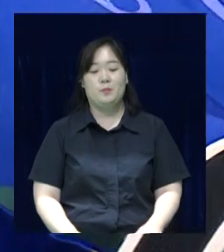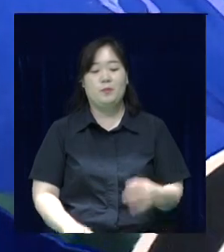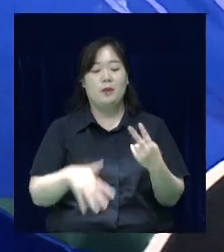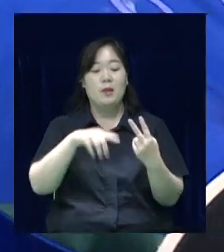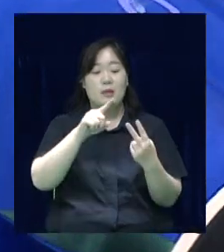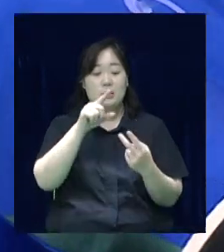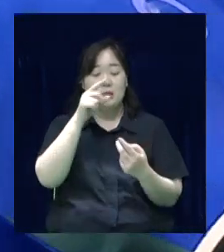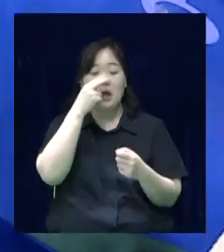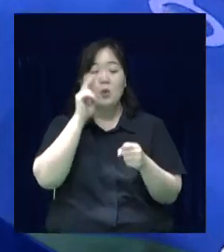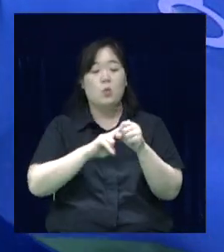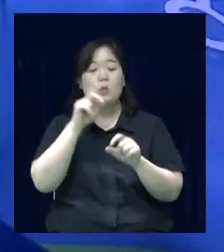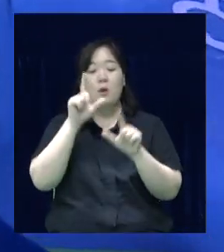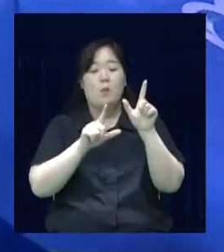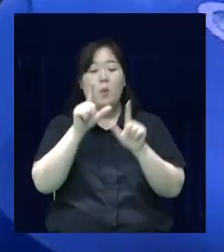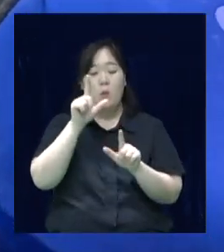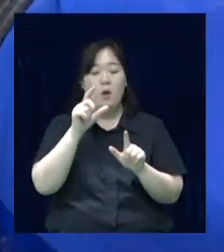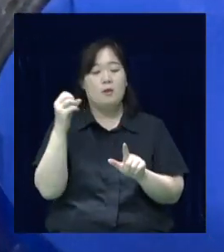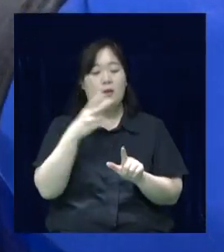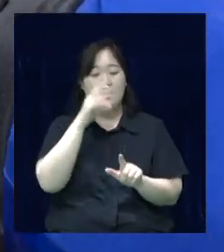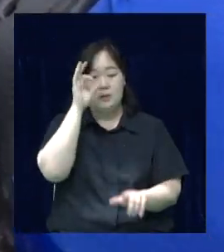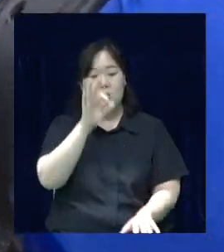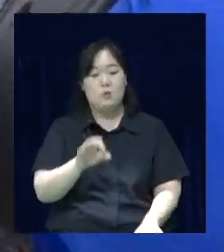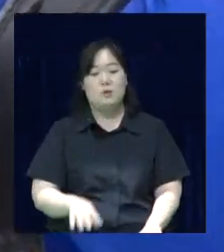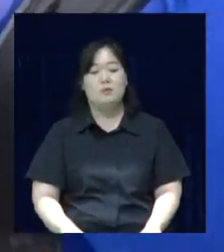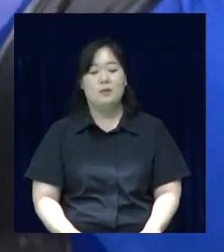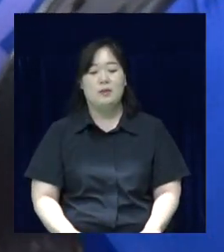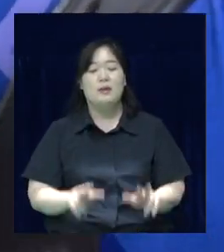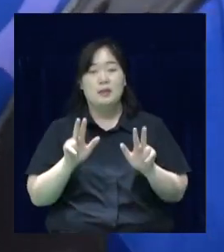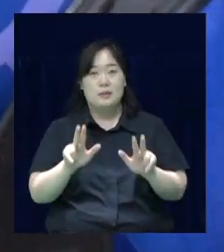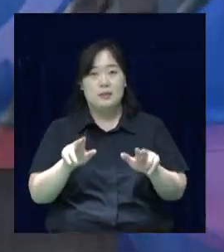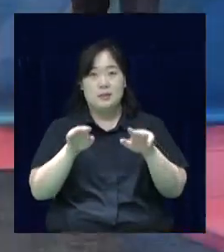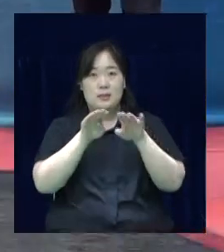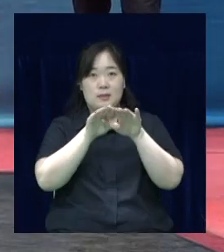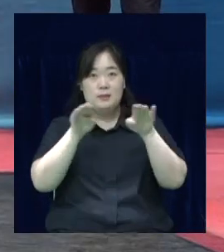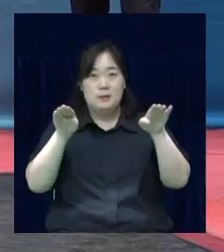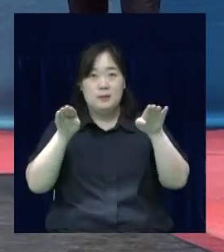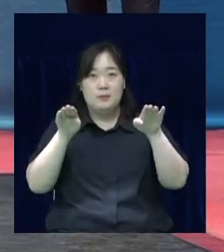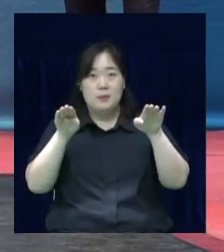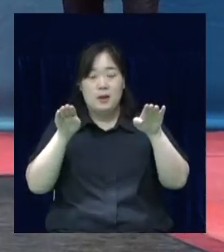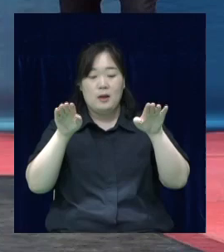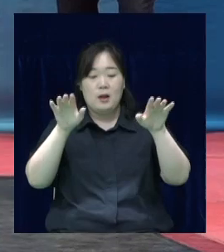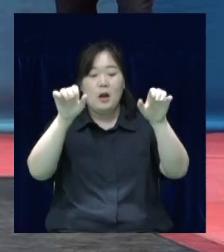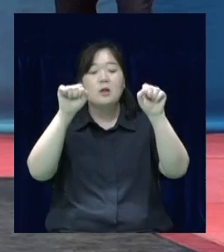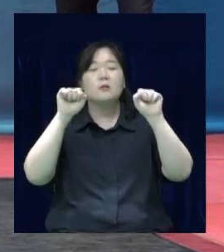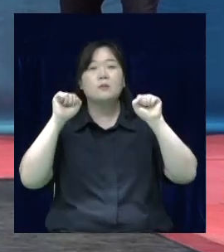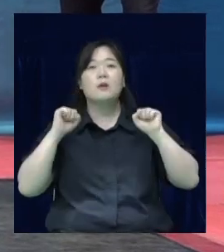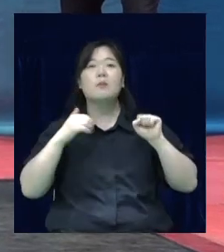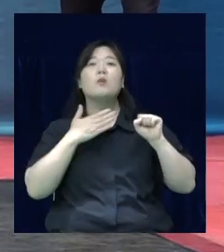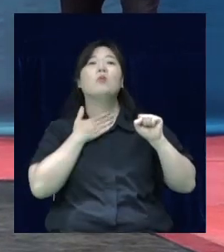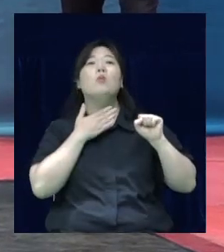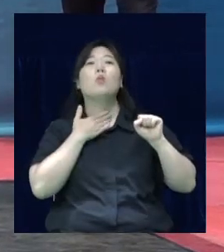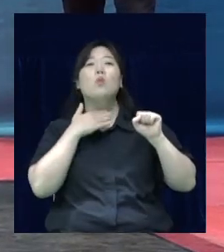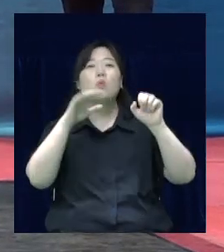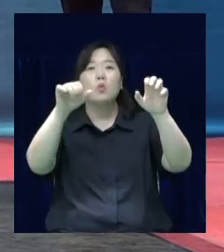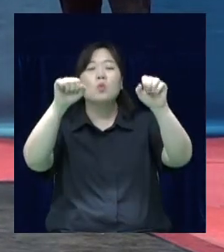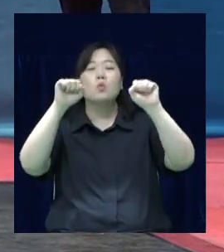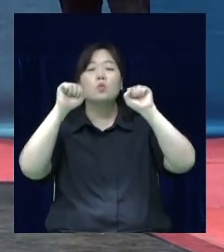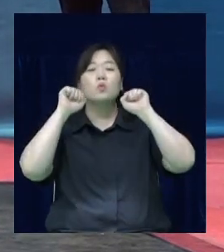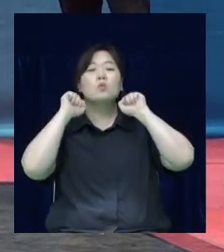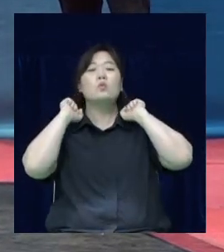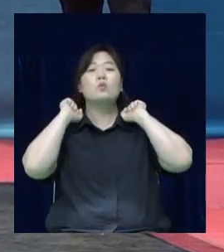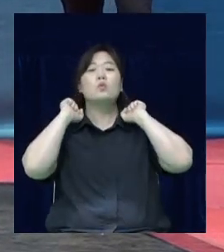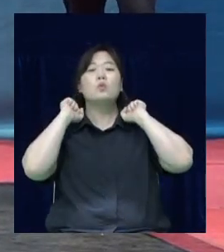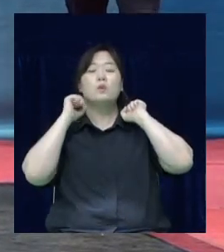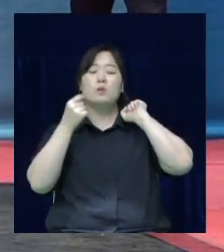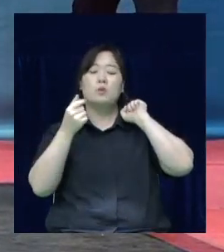장면 다시 보시겠습니다. 지금 바가 다른 선수에 비해서 약간 목 쪽으로 지금 내려가다 보니까 네. 중심을 조금 흐트린